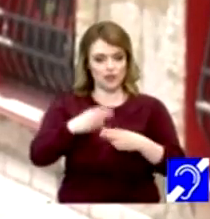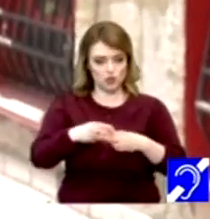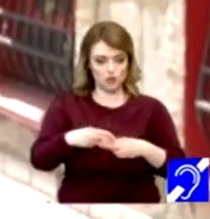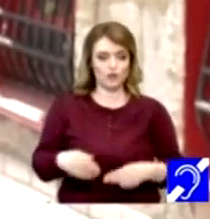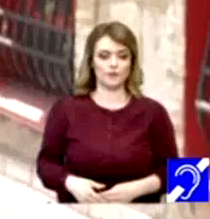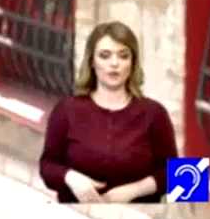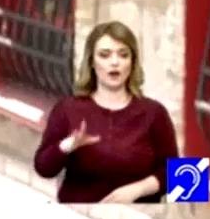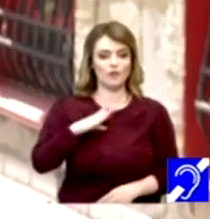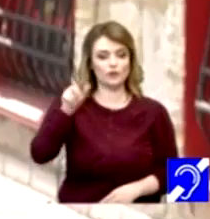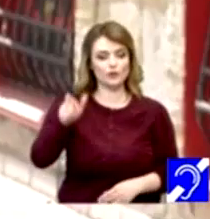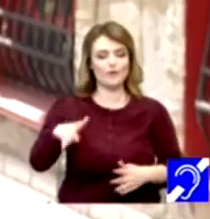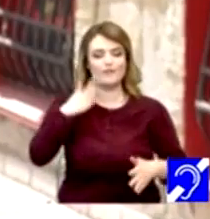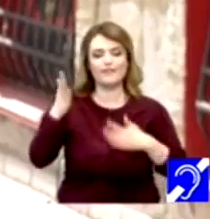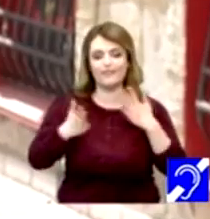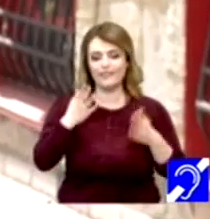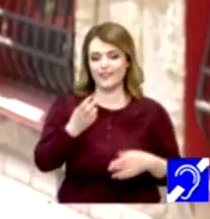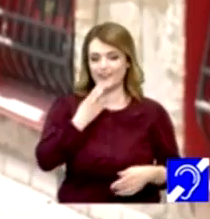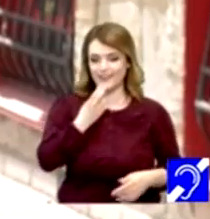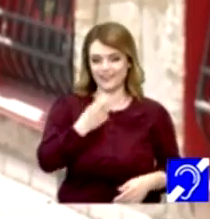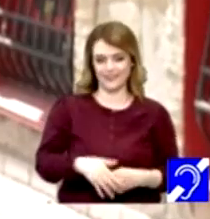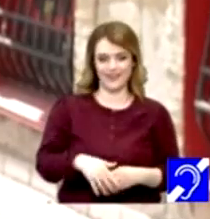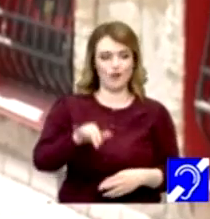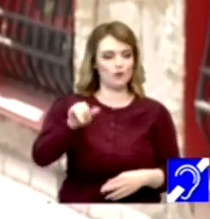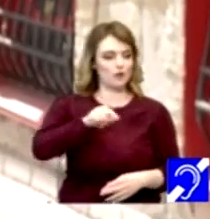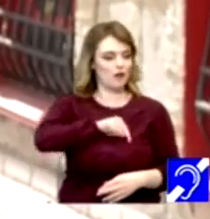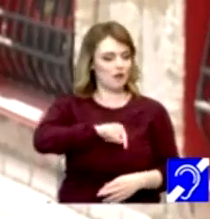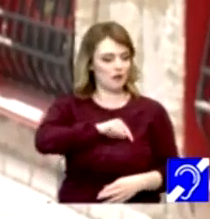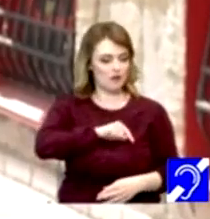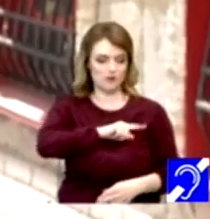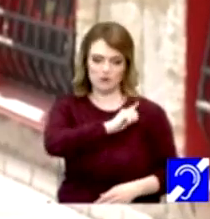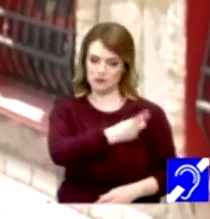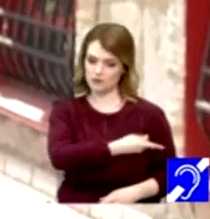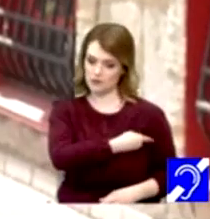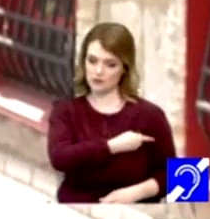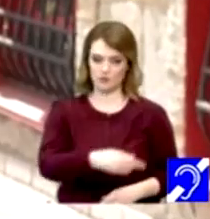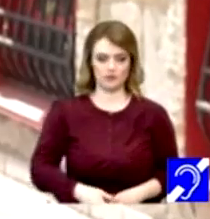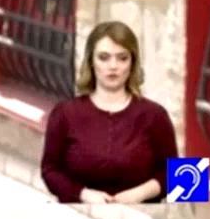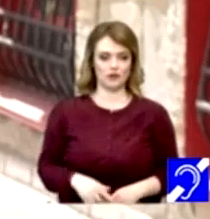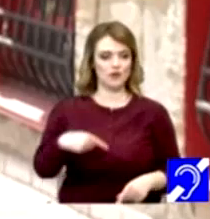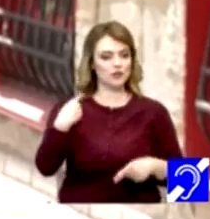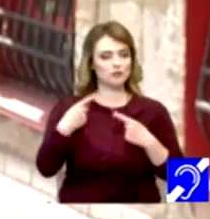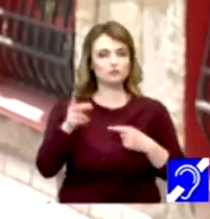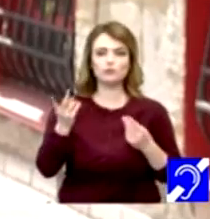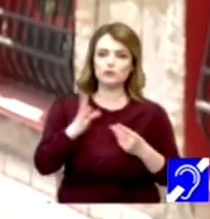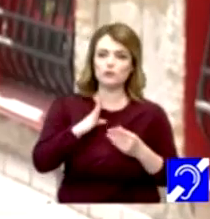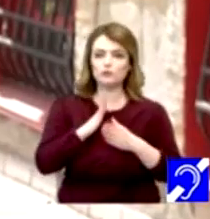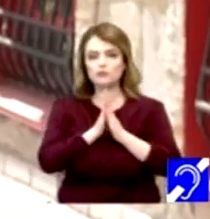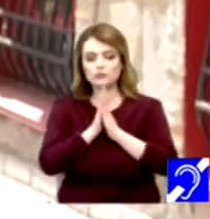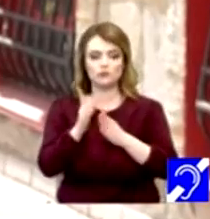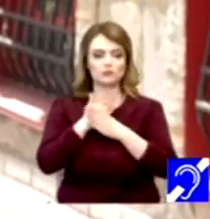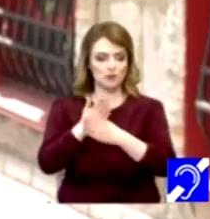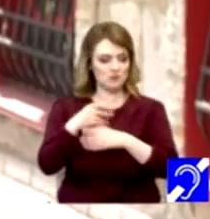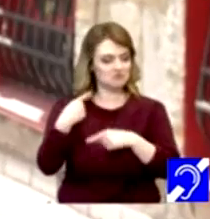om vesel, cu un caracter puternic, întotdeauna de ajutor.